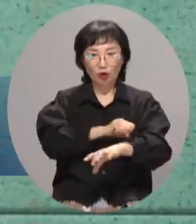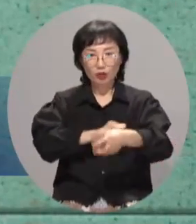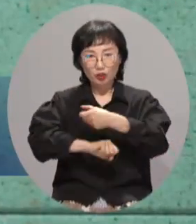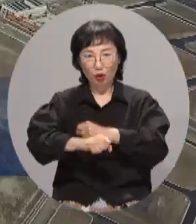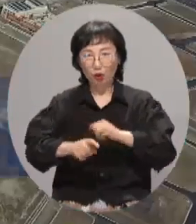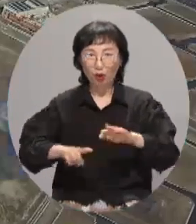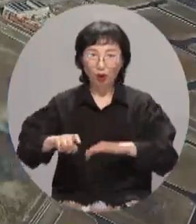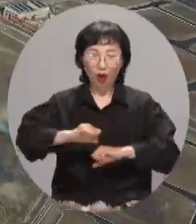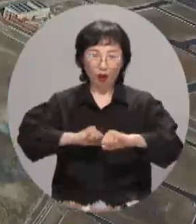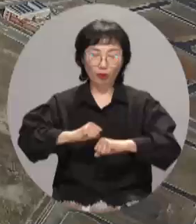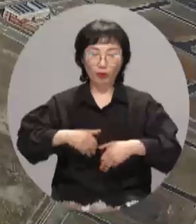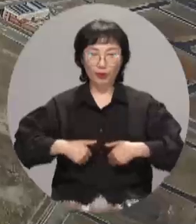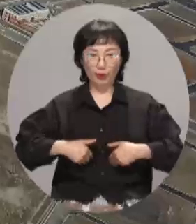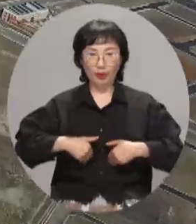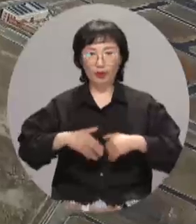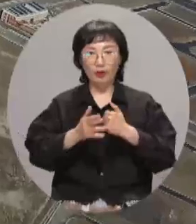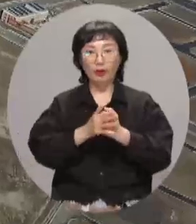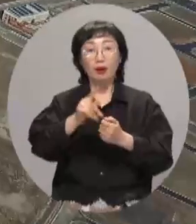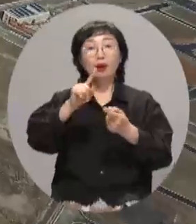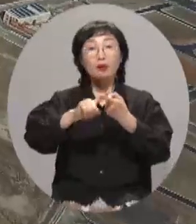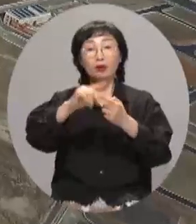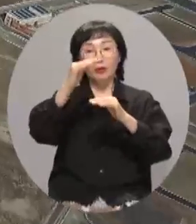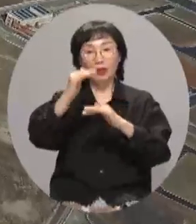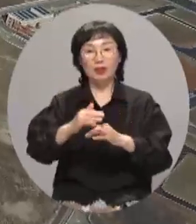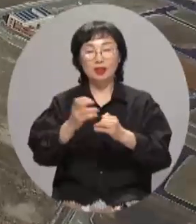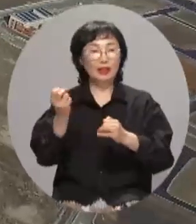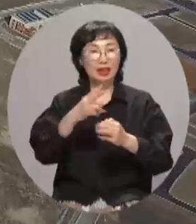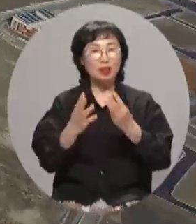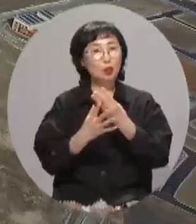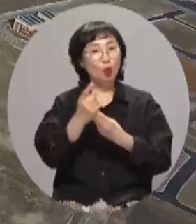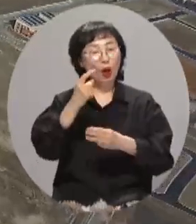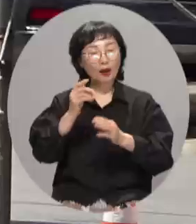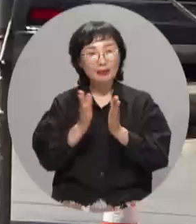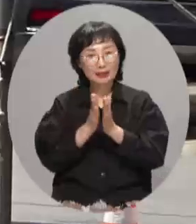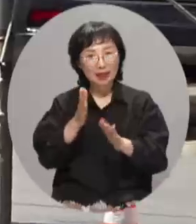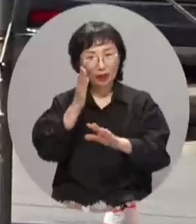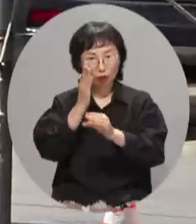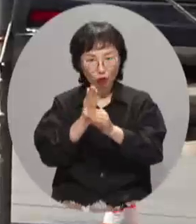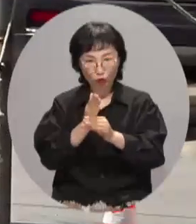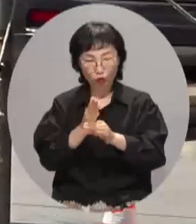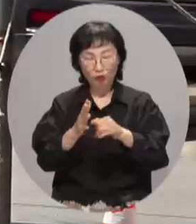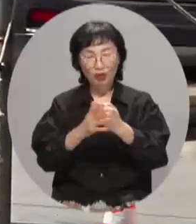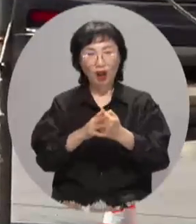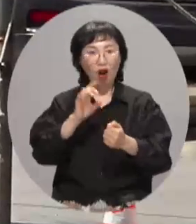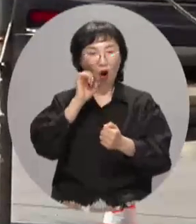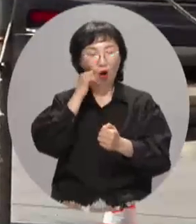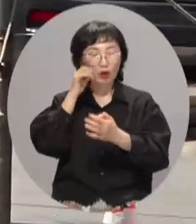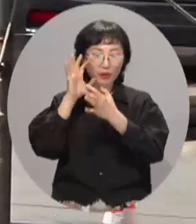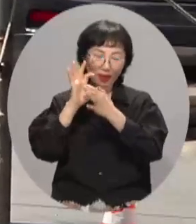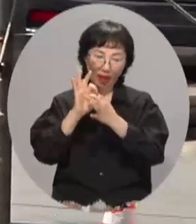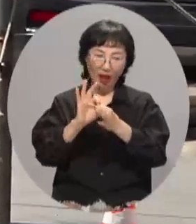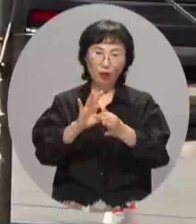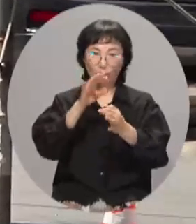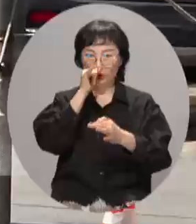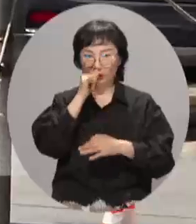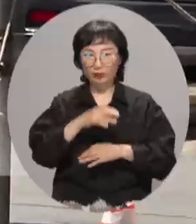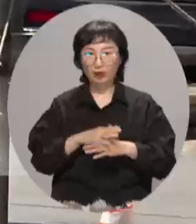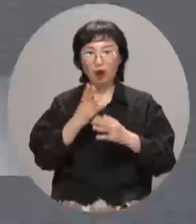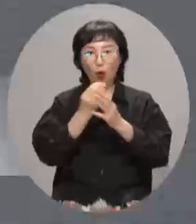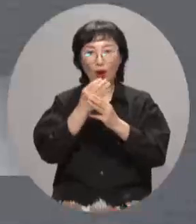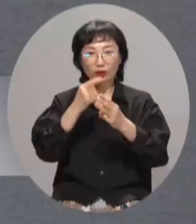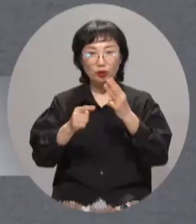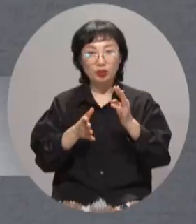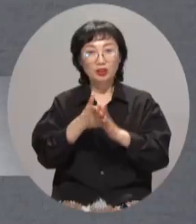나서야 되고. 우여곡절 끝에 다시 통합이 시도되고 있지만 난관은 적지 않습니다. 완주군